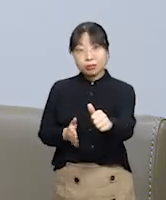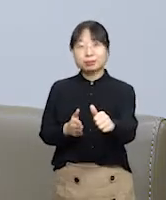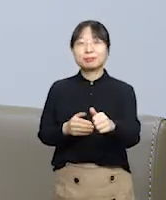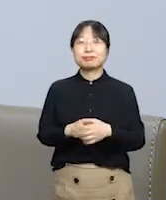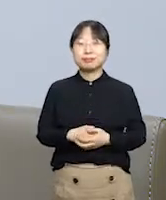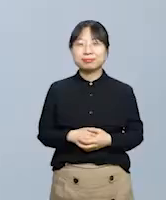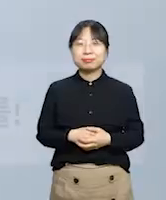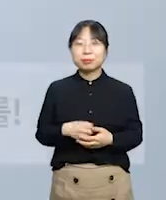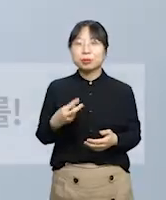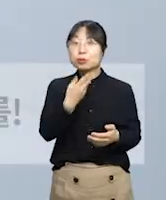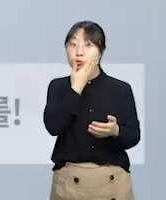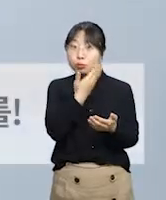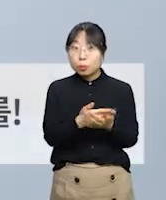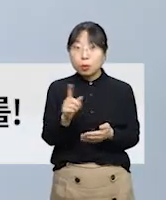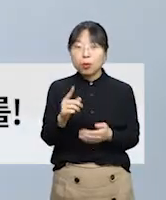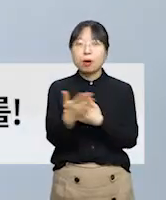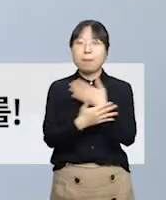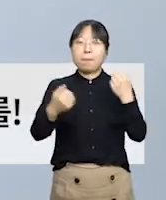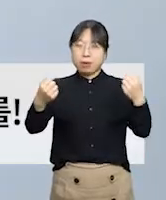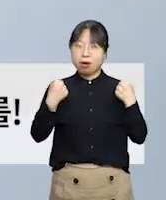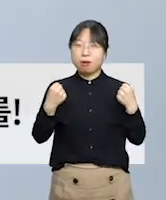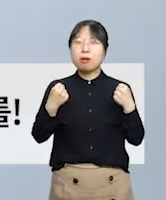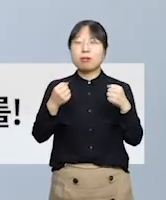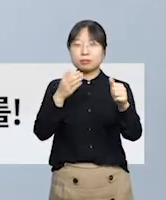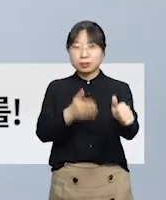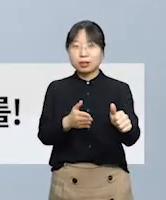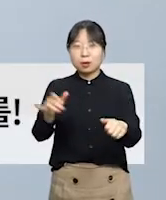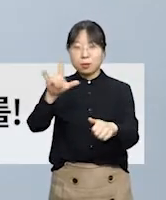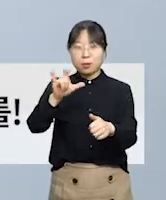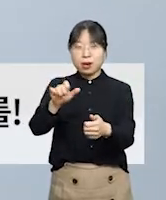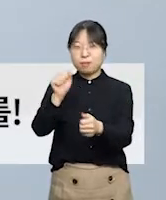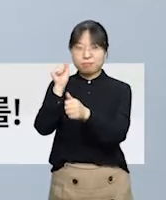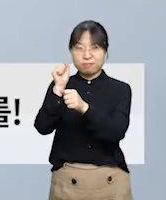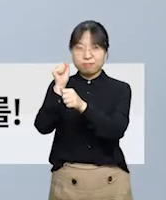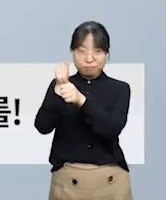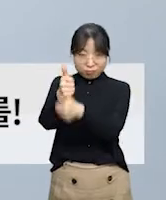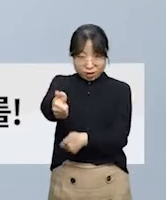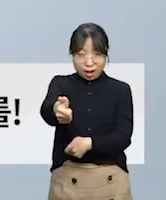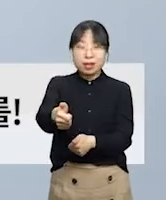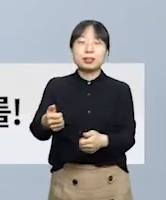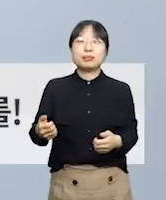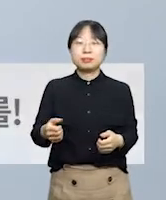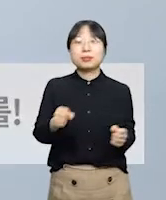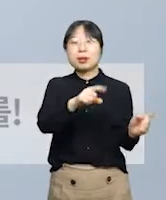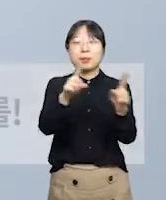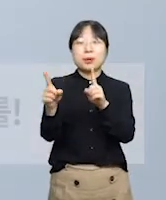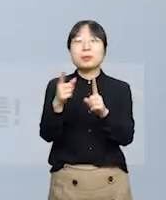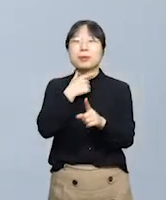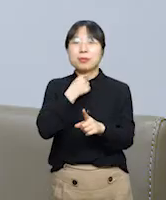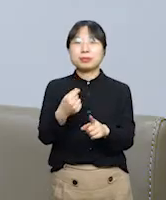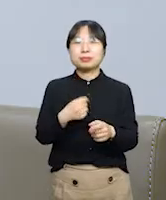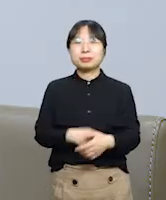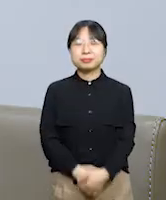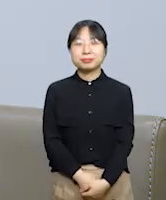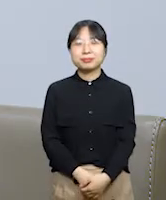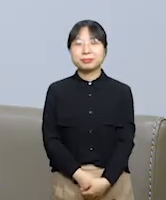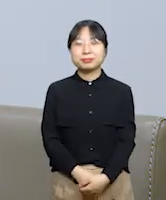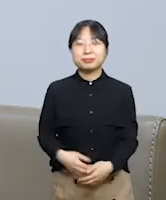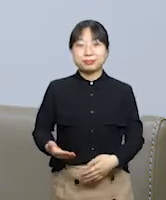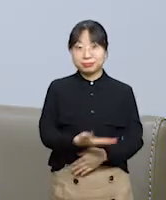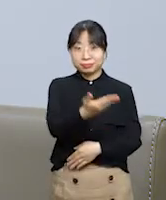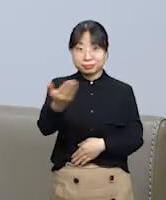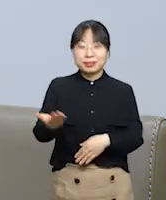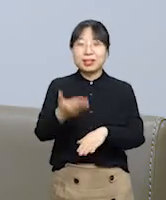제일 중요한 건 건강하셔야 됩니다. 건강하셔야 코로나 증인하고 일상생활에 빨리 복귀해서 열심히 일들 하시죠. 하여튼 여왕시민